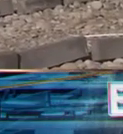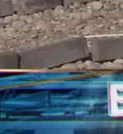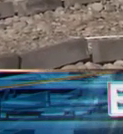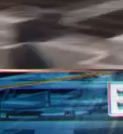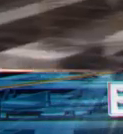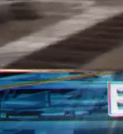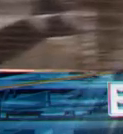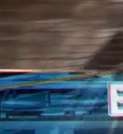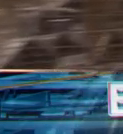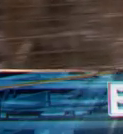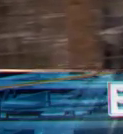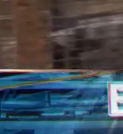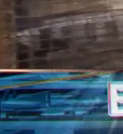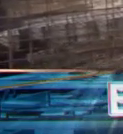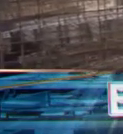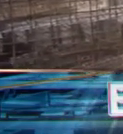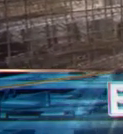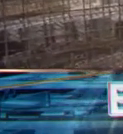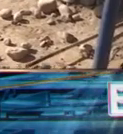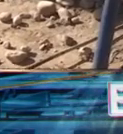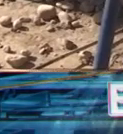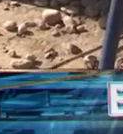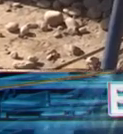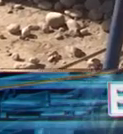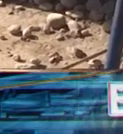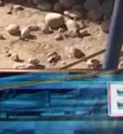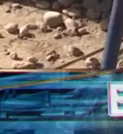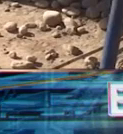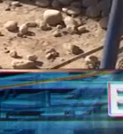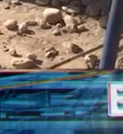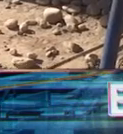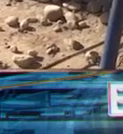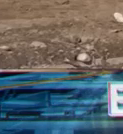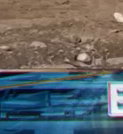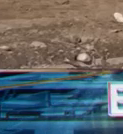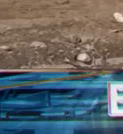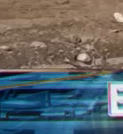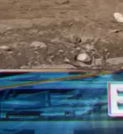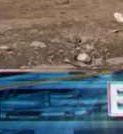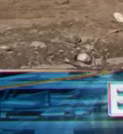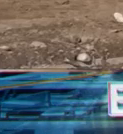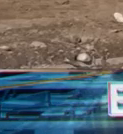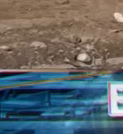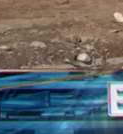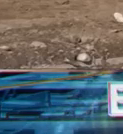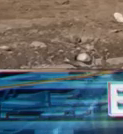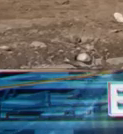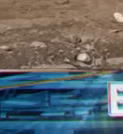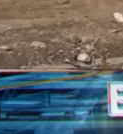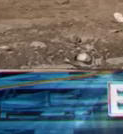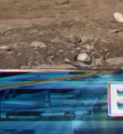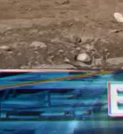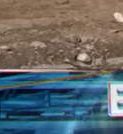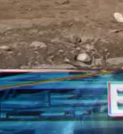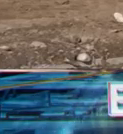Құрылыс тоқтаған жоқ. Талдықорғанда биыл 132-де 4000 шаршы метр үй салынып жатыр. Барлық жұмыстар біткен, ішіндегі